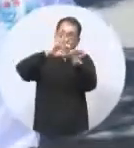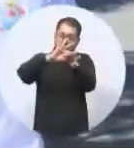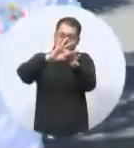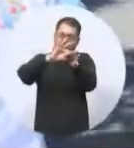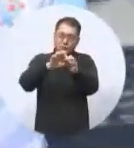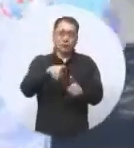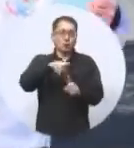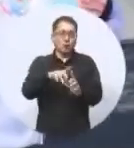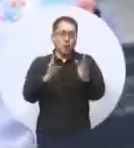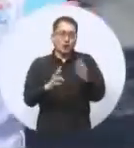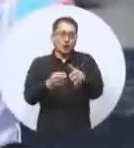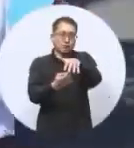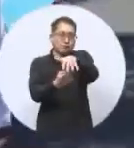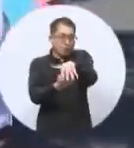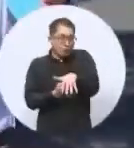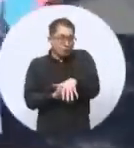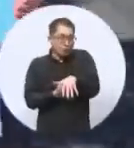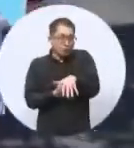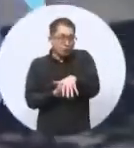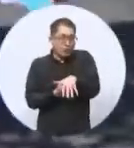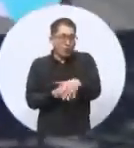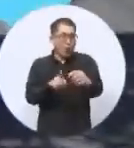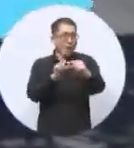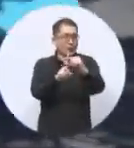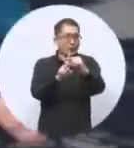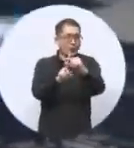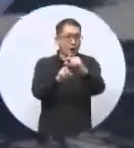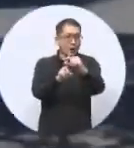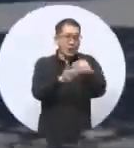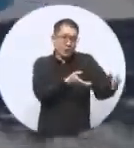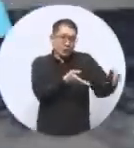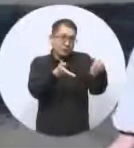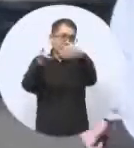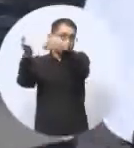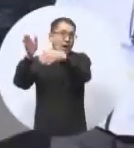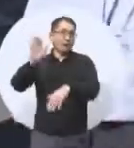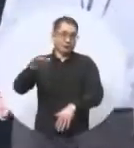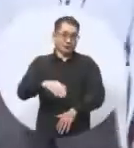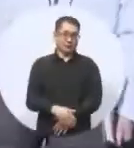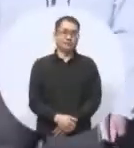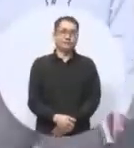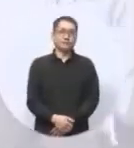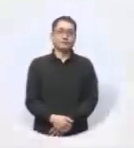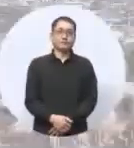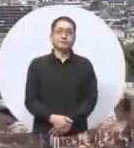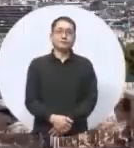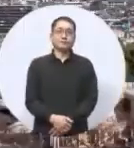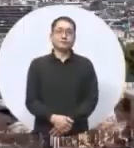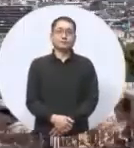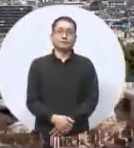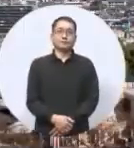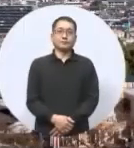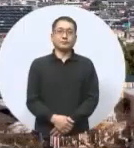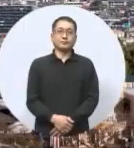松林村の昔のですね、真ん中をこう通ってましてね、